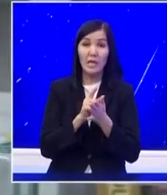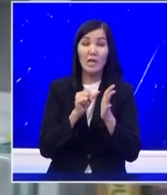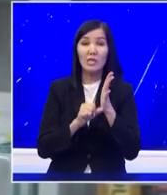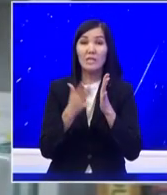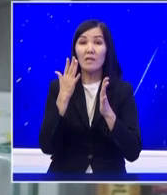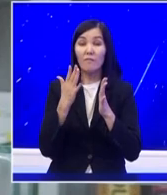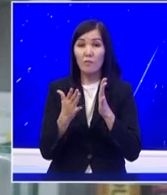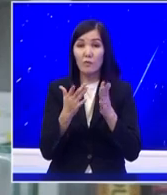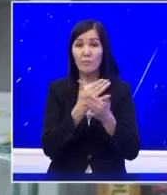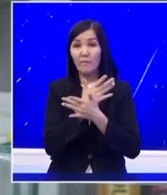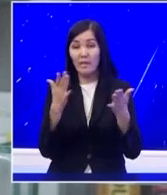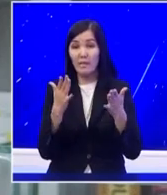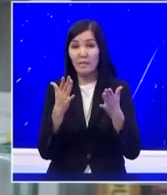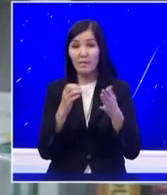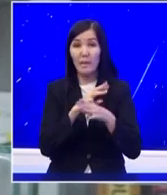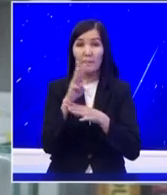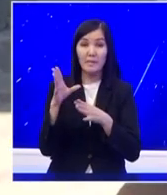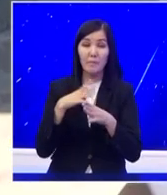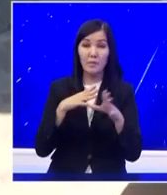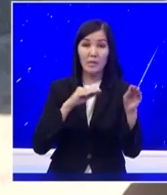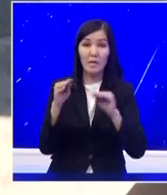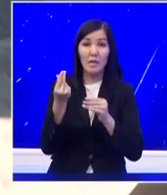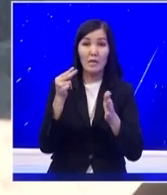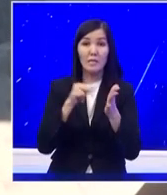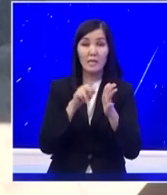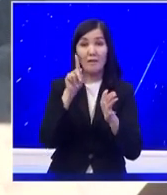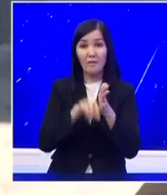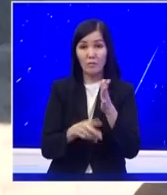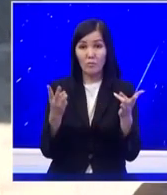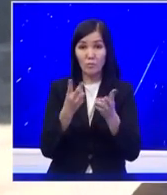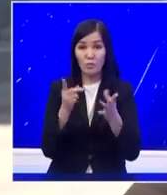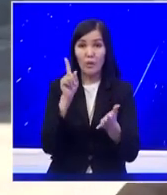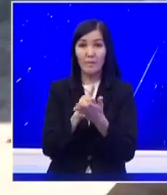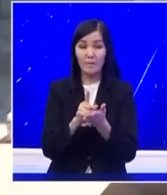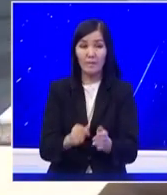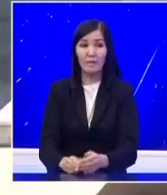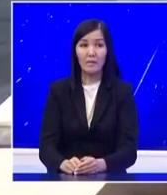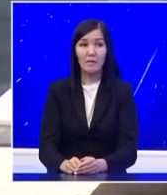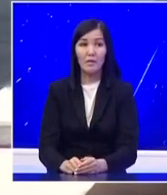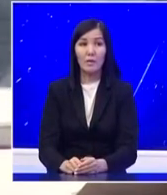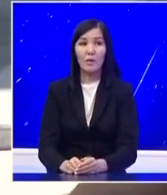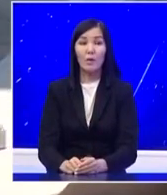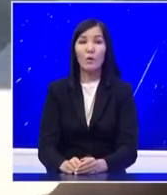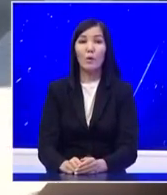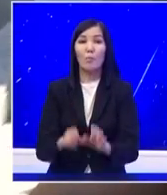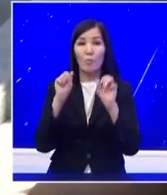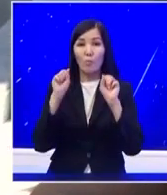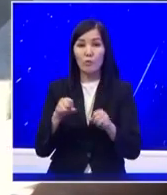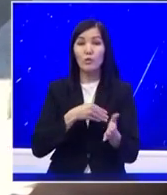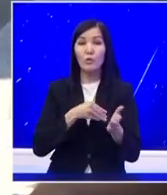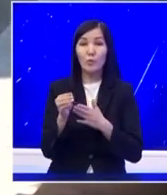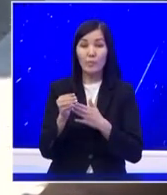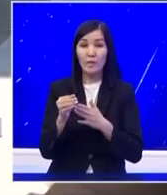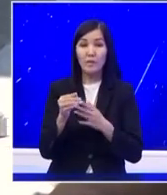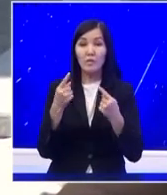наиболее востребованных лекарственных средств по предельным ценам. Цены не завышены, можете покупать, но, к сожалению, дефицит лекарств